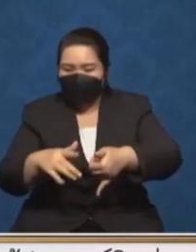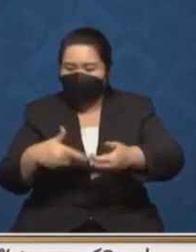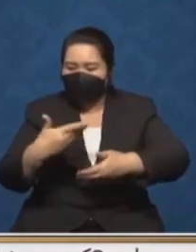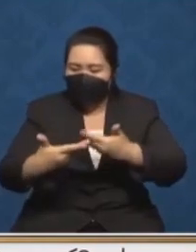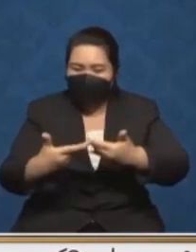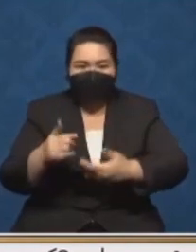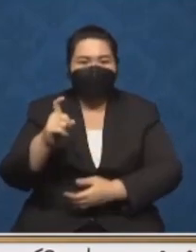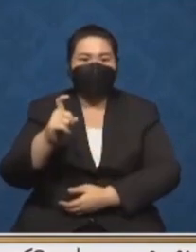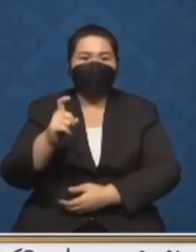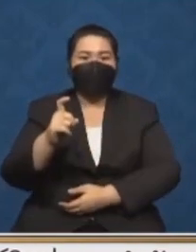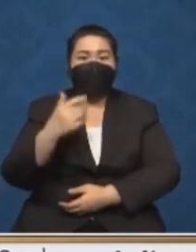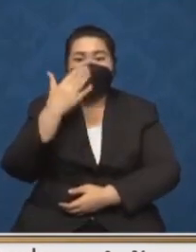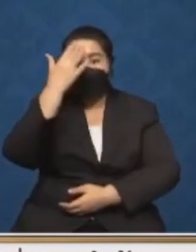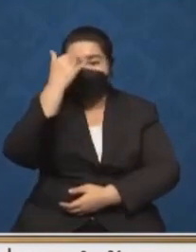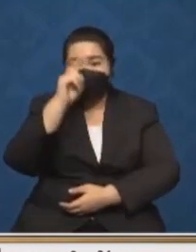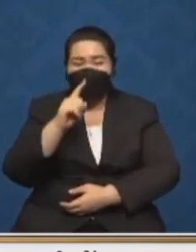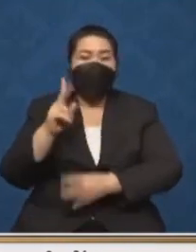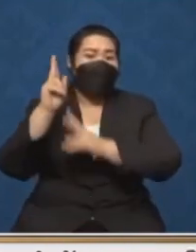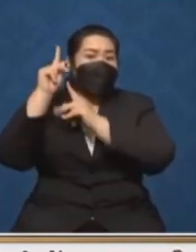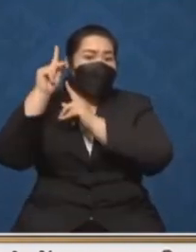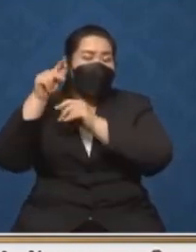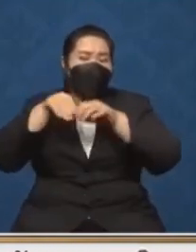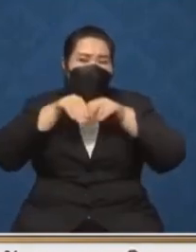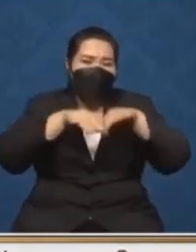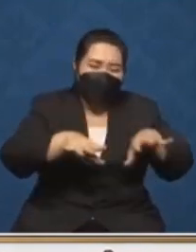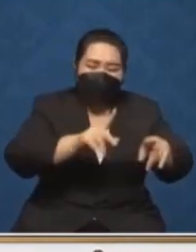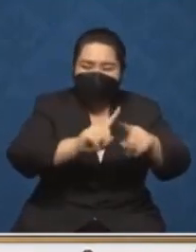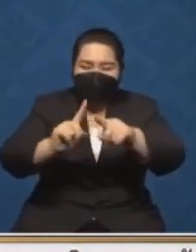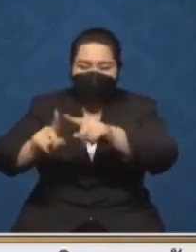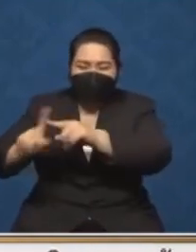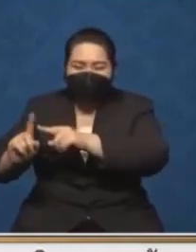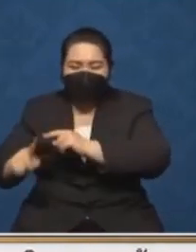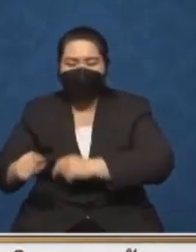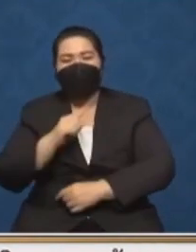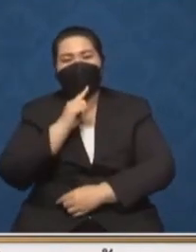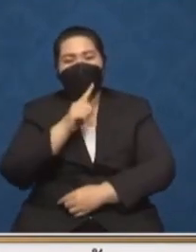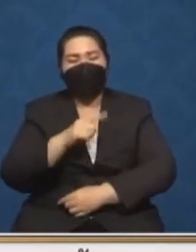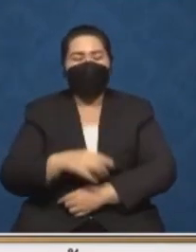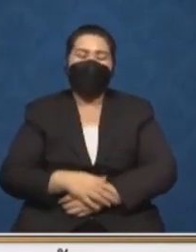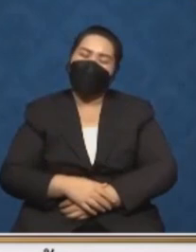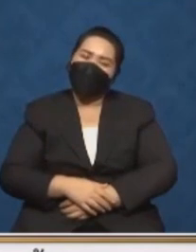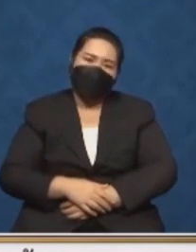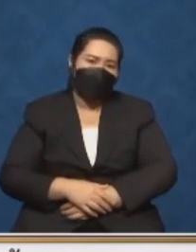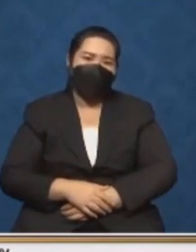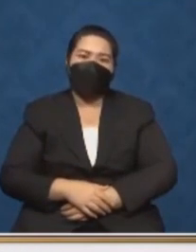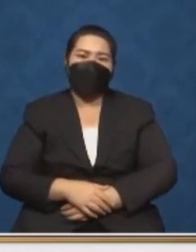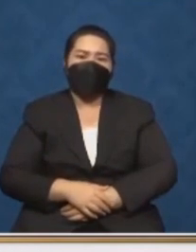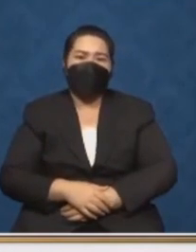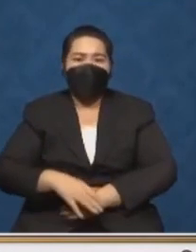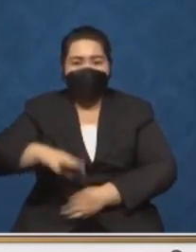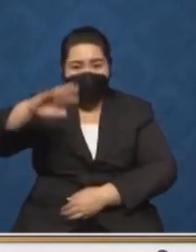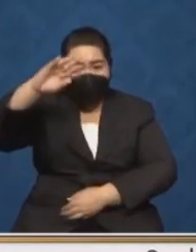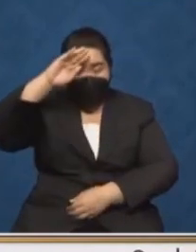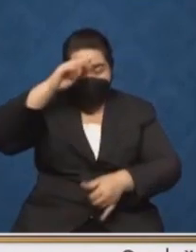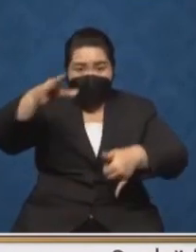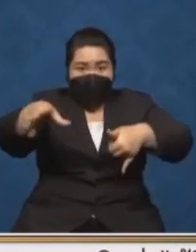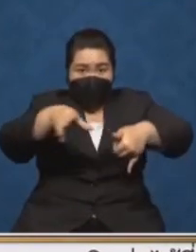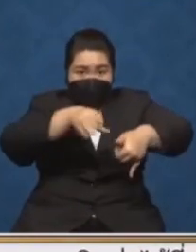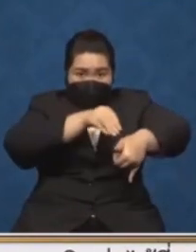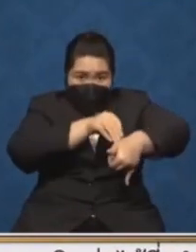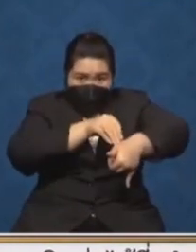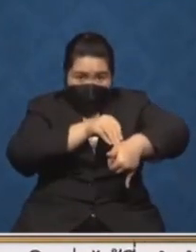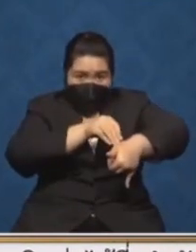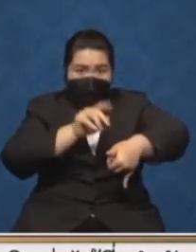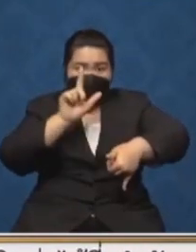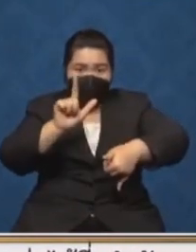เพราะสื่อทั้งหายทั้งกระแสหลกกระแสต้านทหลายออกมาว่าโลก ลำบีสก